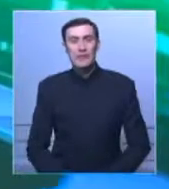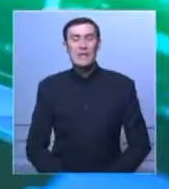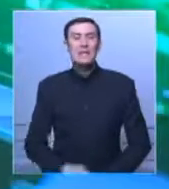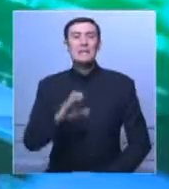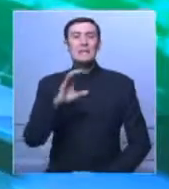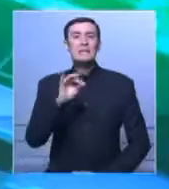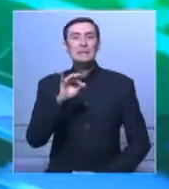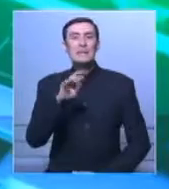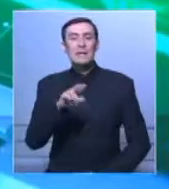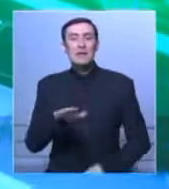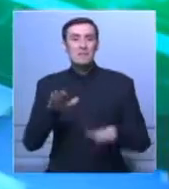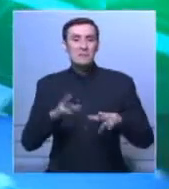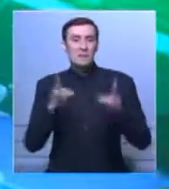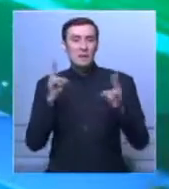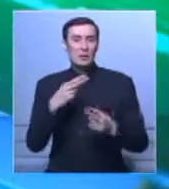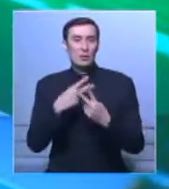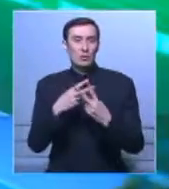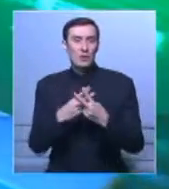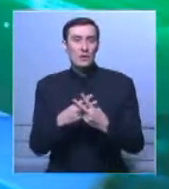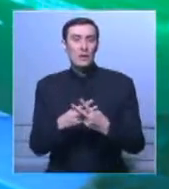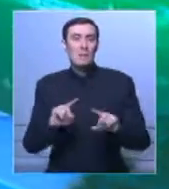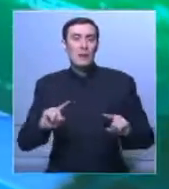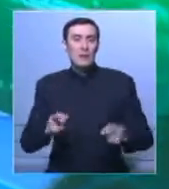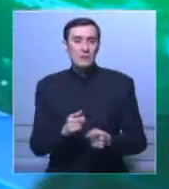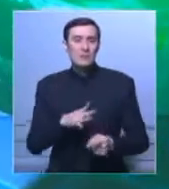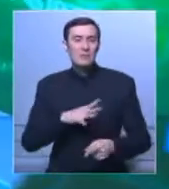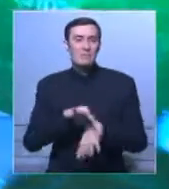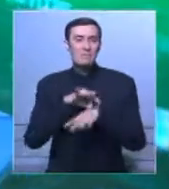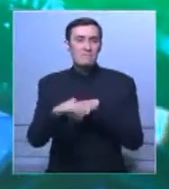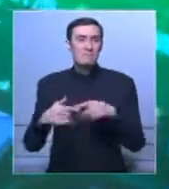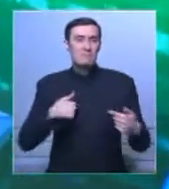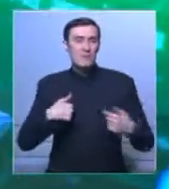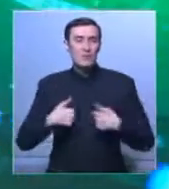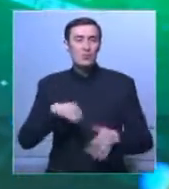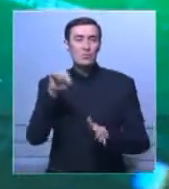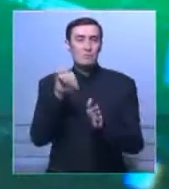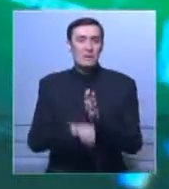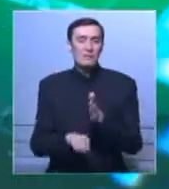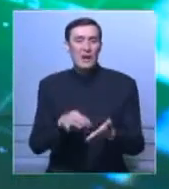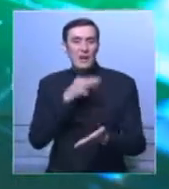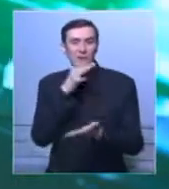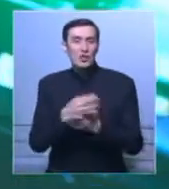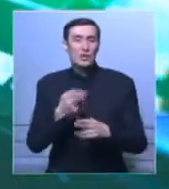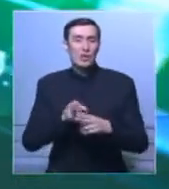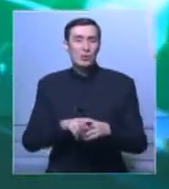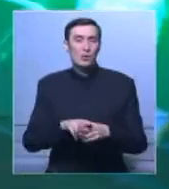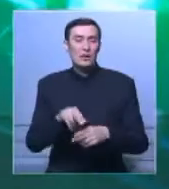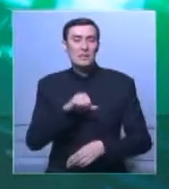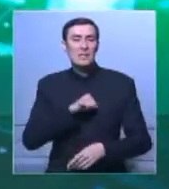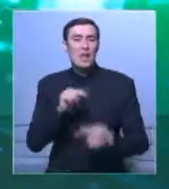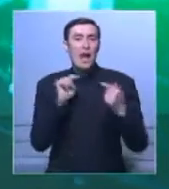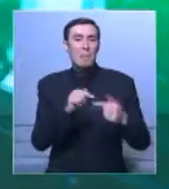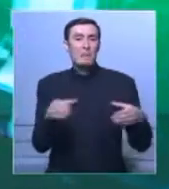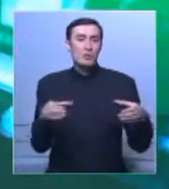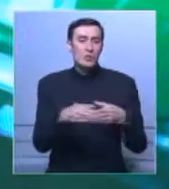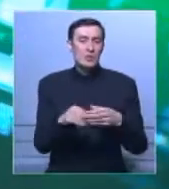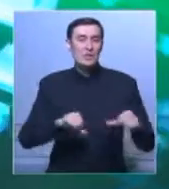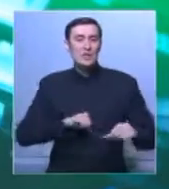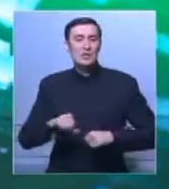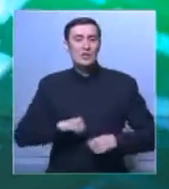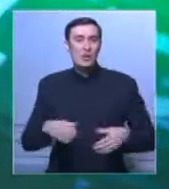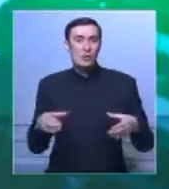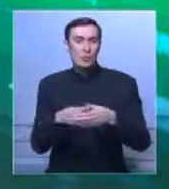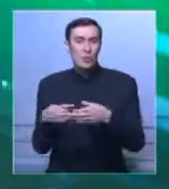В Сирии в местах заключения и содержания пленных совершаются пытки и убийства, ответственность за которые несут как оппозиционные и